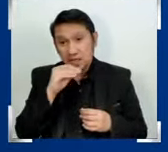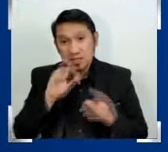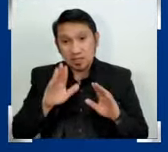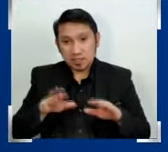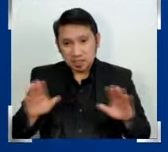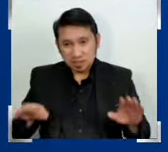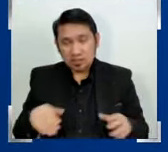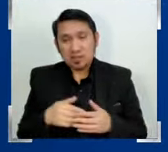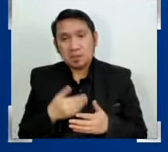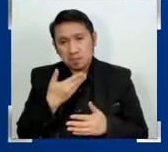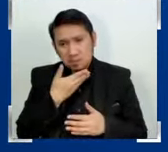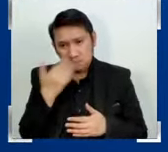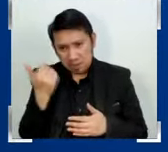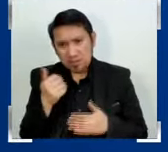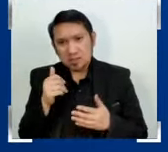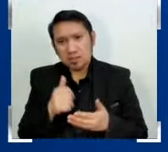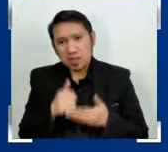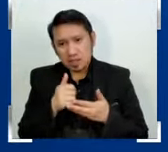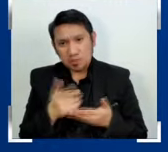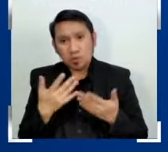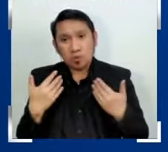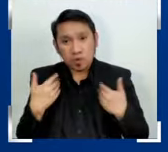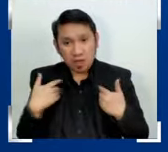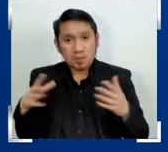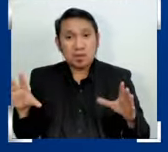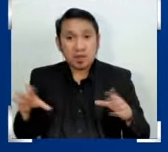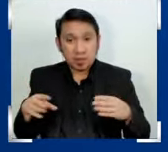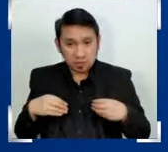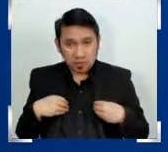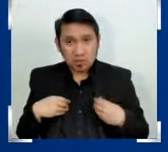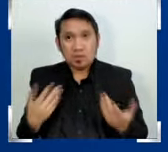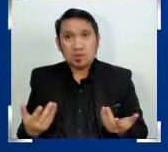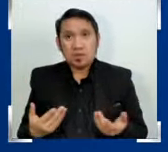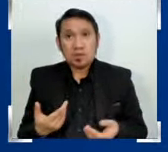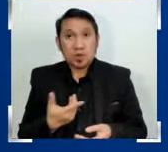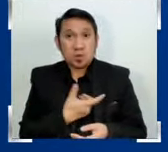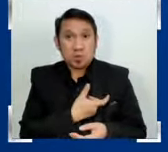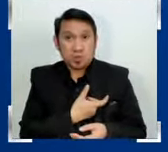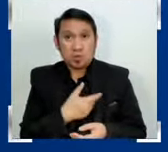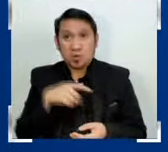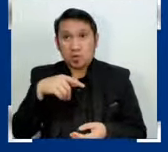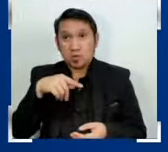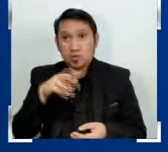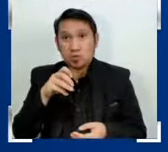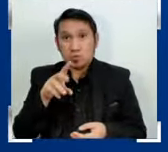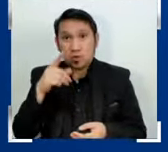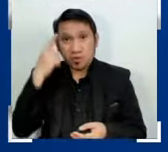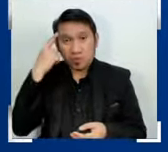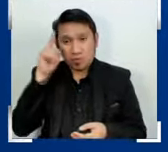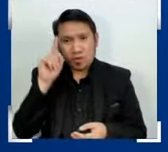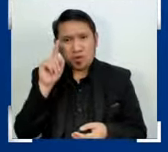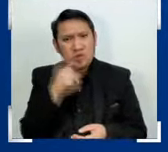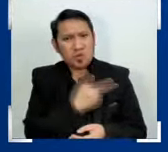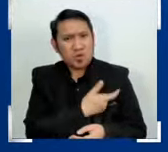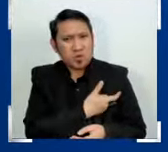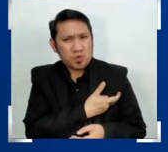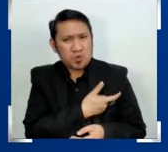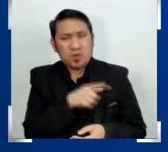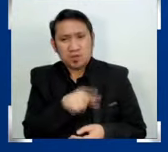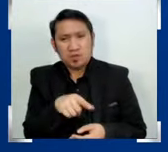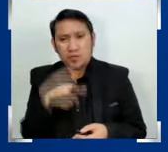sa makakatanggap po sila ng pneumococcal vaccine. Ito po ay panlaban sa isang common na source ng pneumonia,